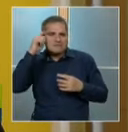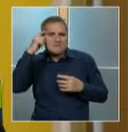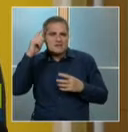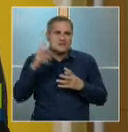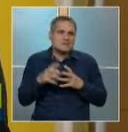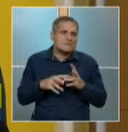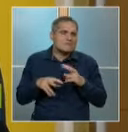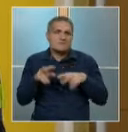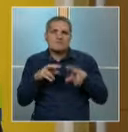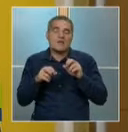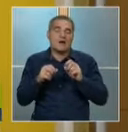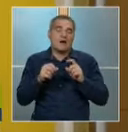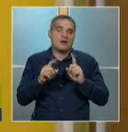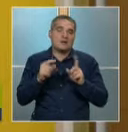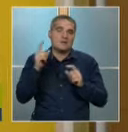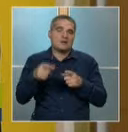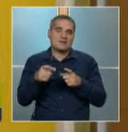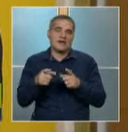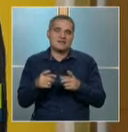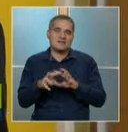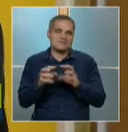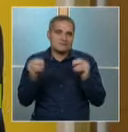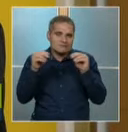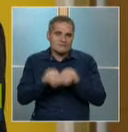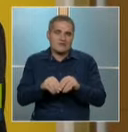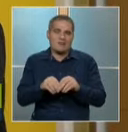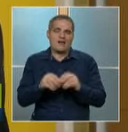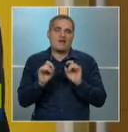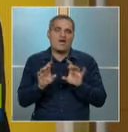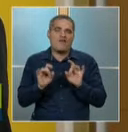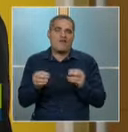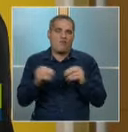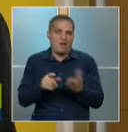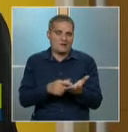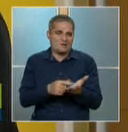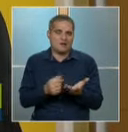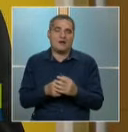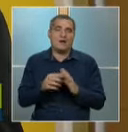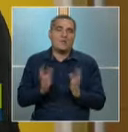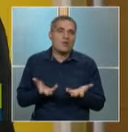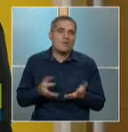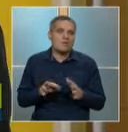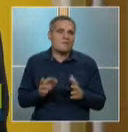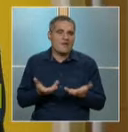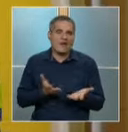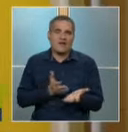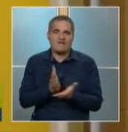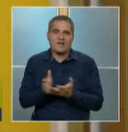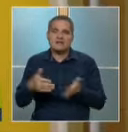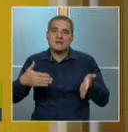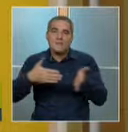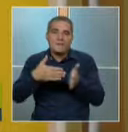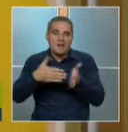мислят. Не смятате ли, че тази синтезирана събрана информация по някакъв начин пречи на